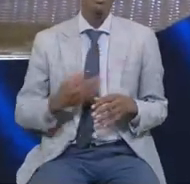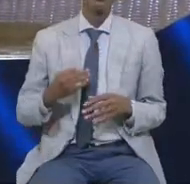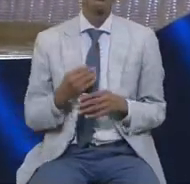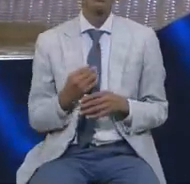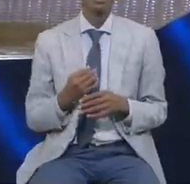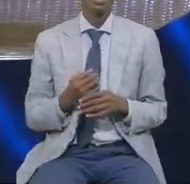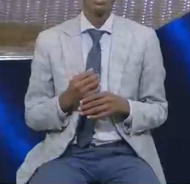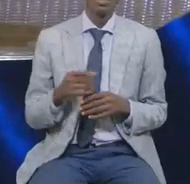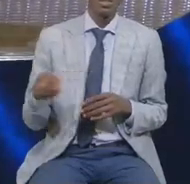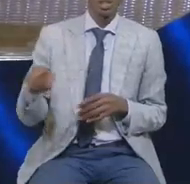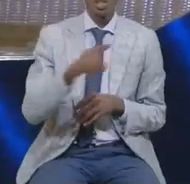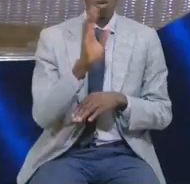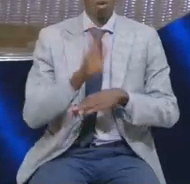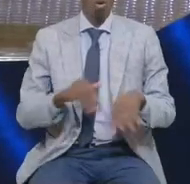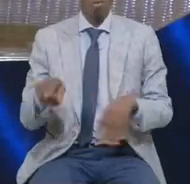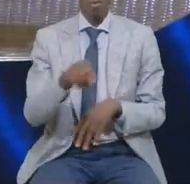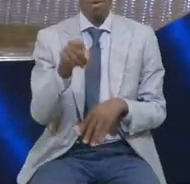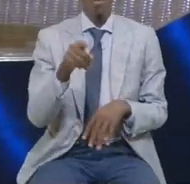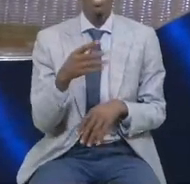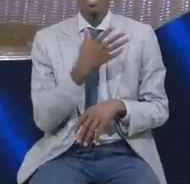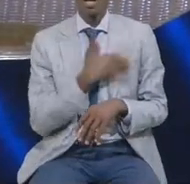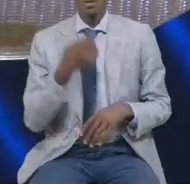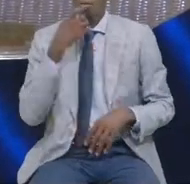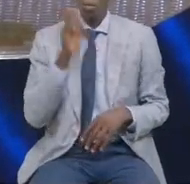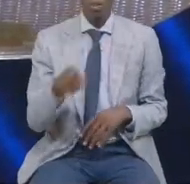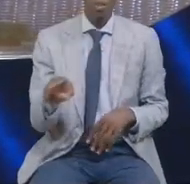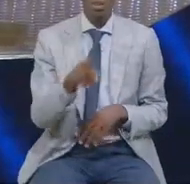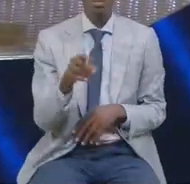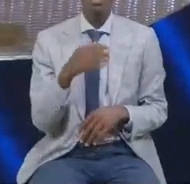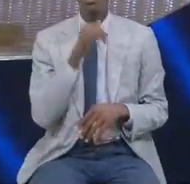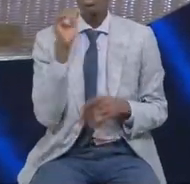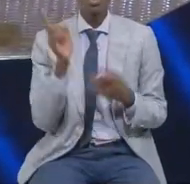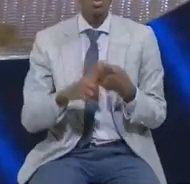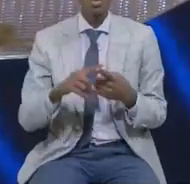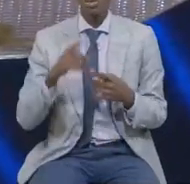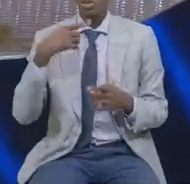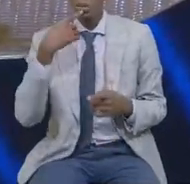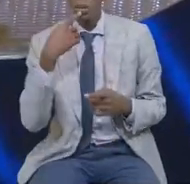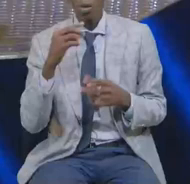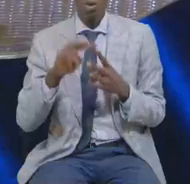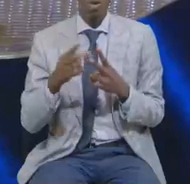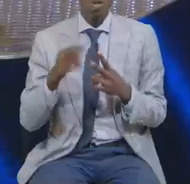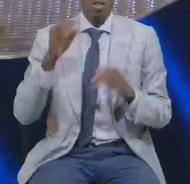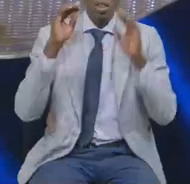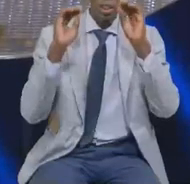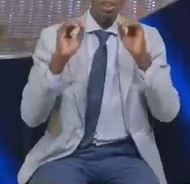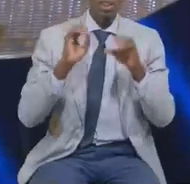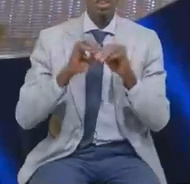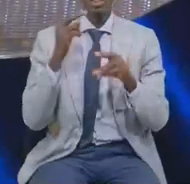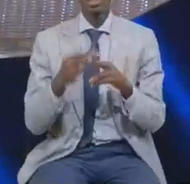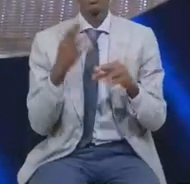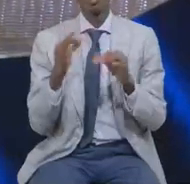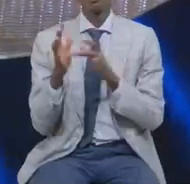leur défendit absolument de parler et d'enseigner au nom de Jésus. Il